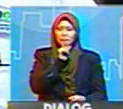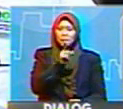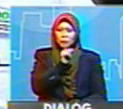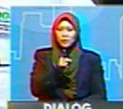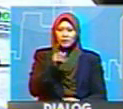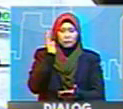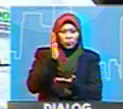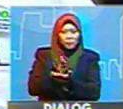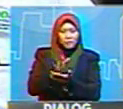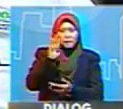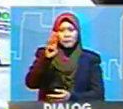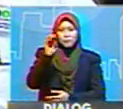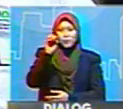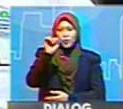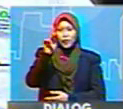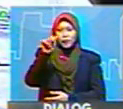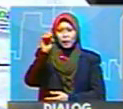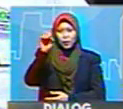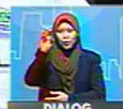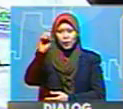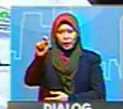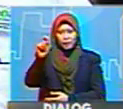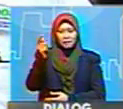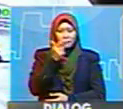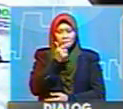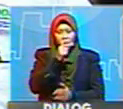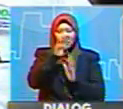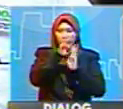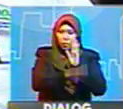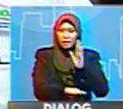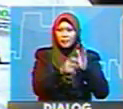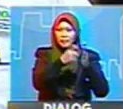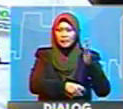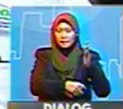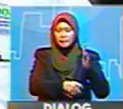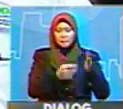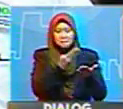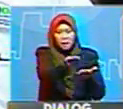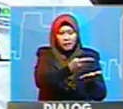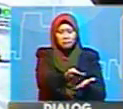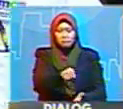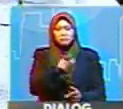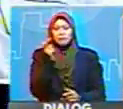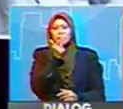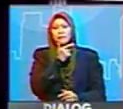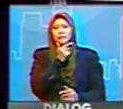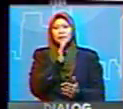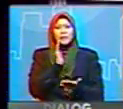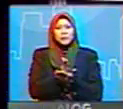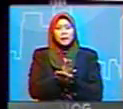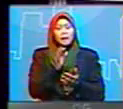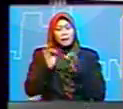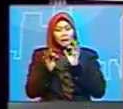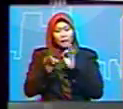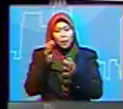memboikot mereka yang degil untuk tidak turunkan harga kerana kesannya apa kalau kesannya